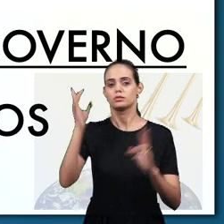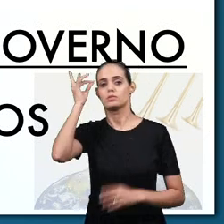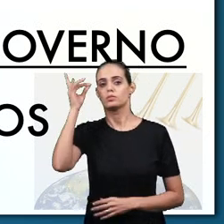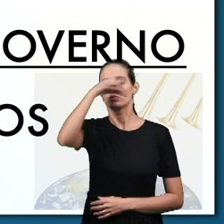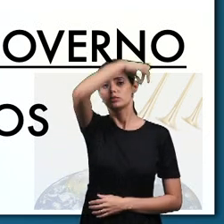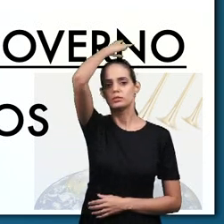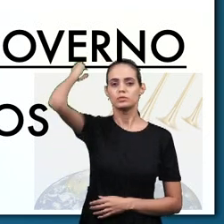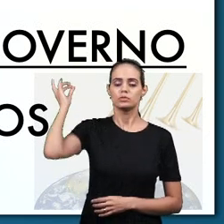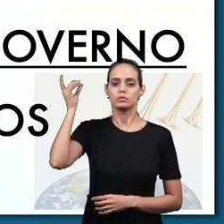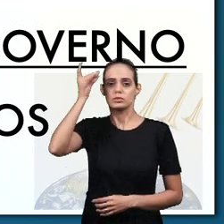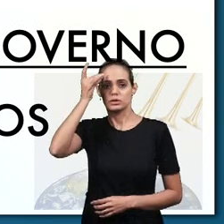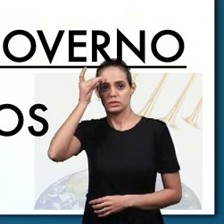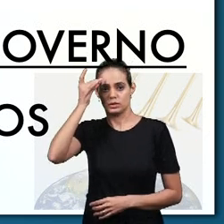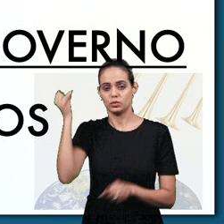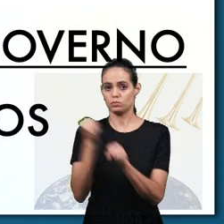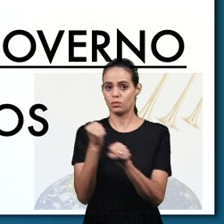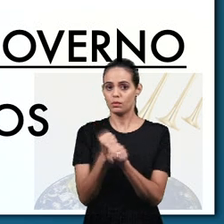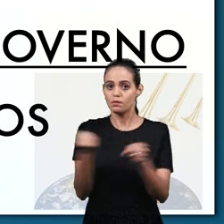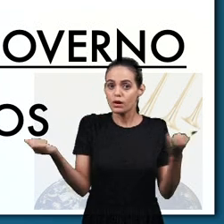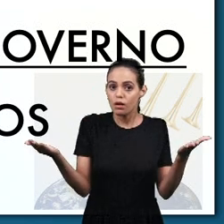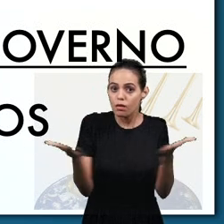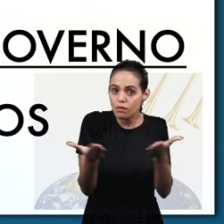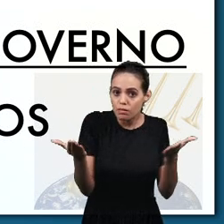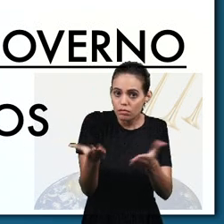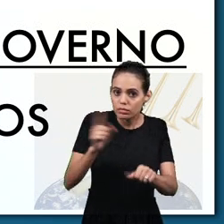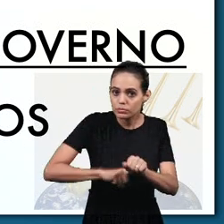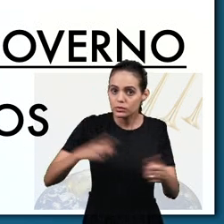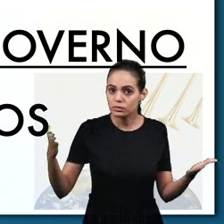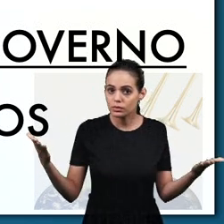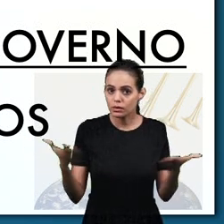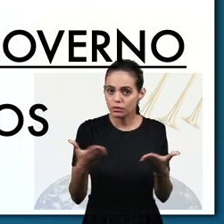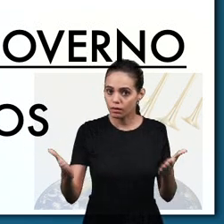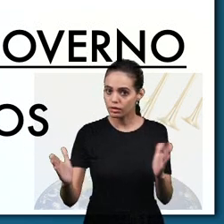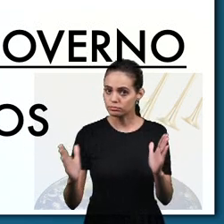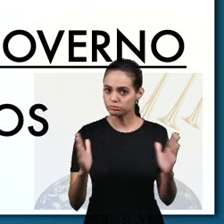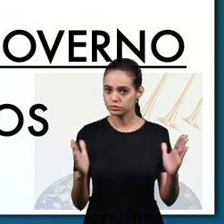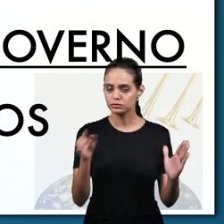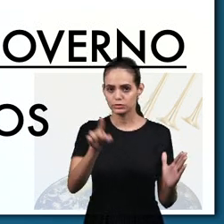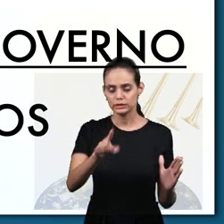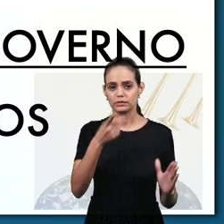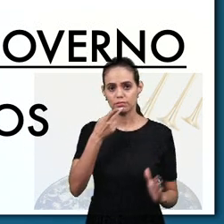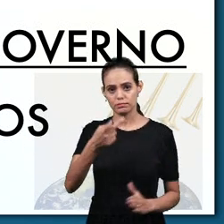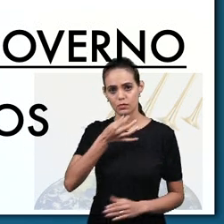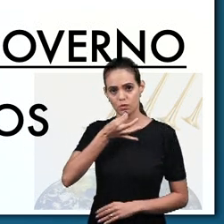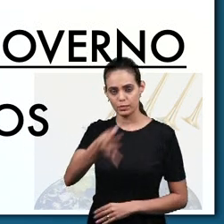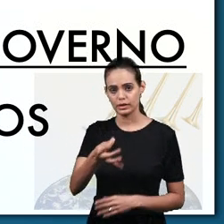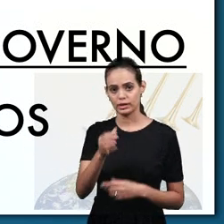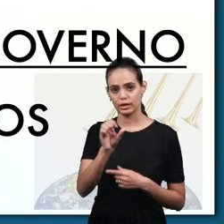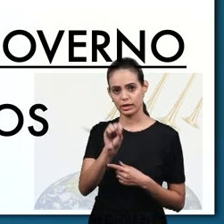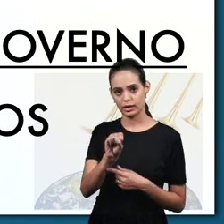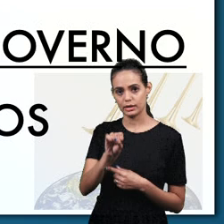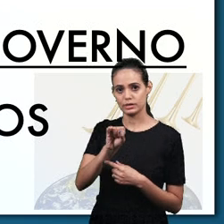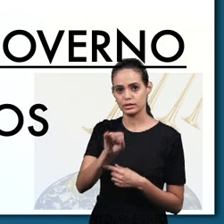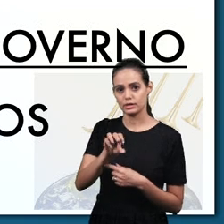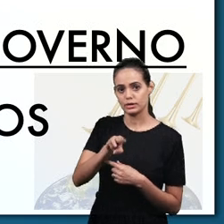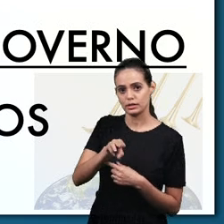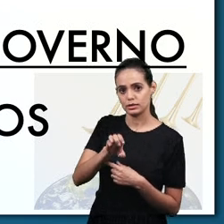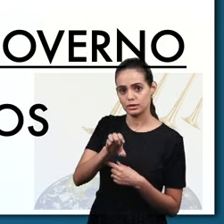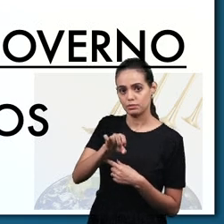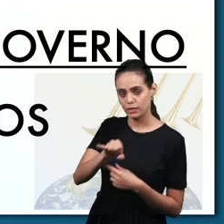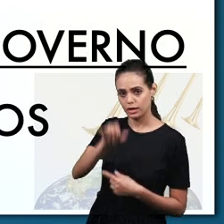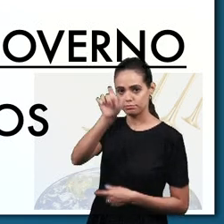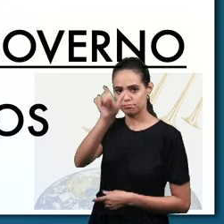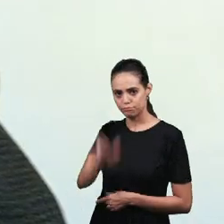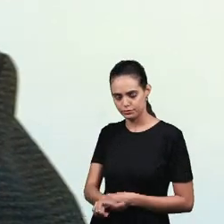sur Shimei. Très bien. Maintenant, cette réponse, nous allons recevoir à travers l'enregistrement de vidéo de